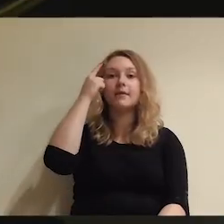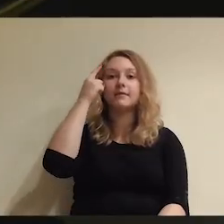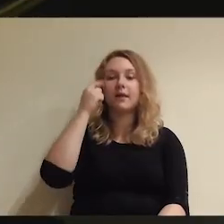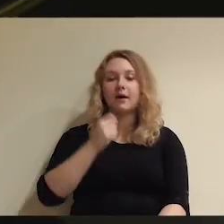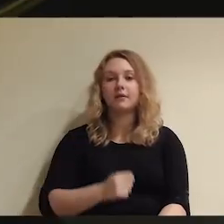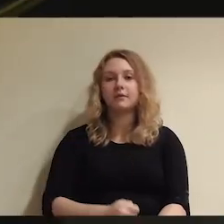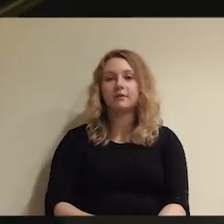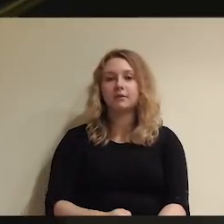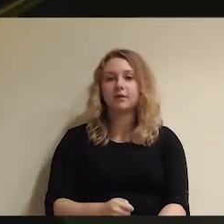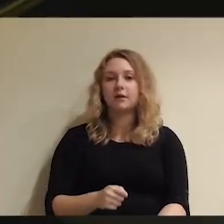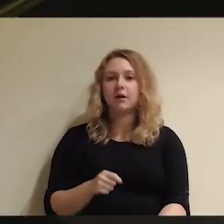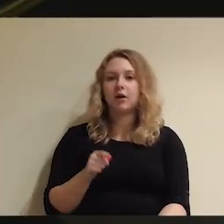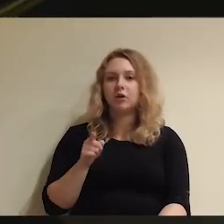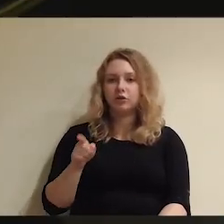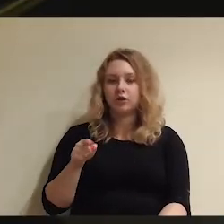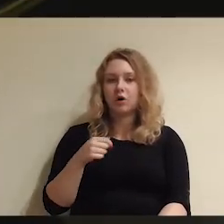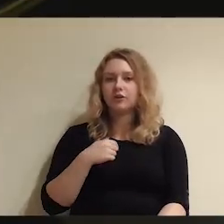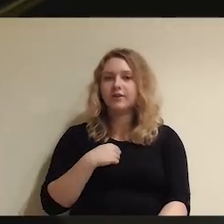Pamiętaj,